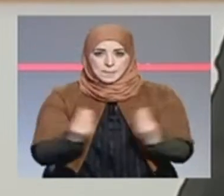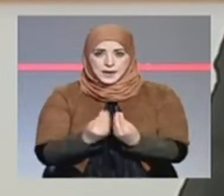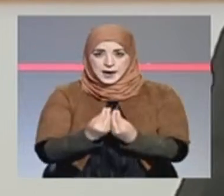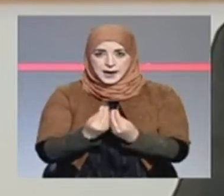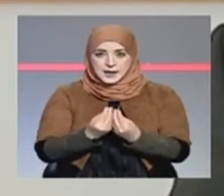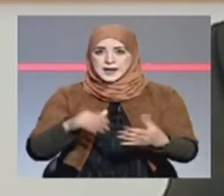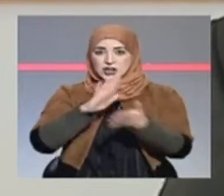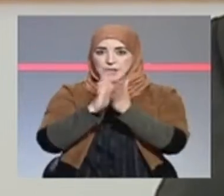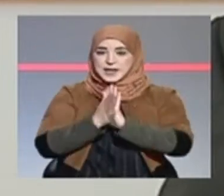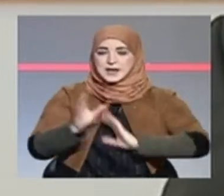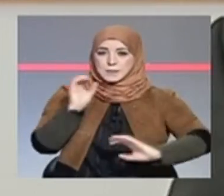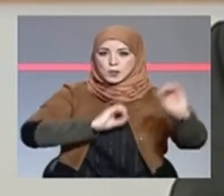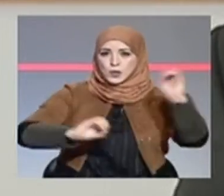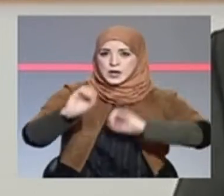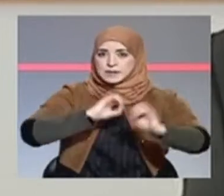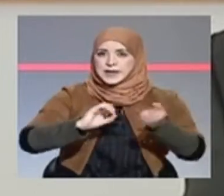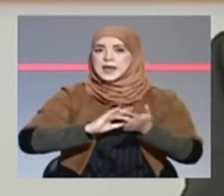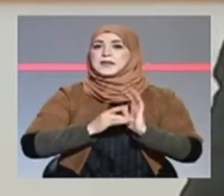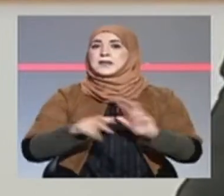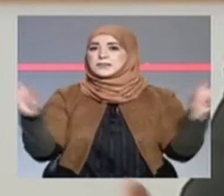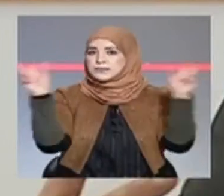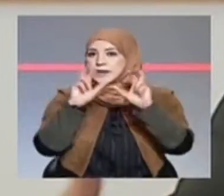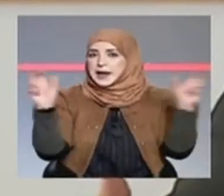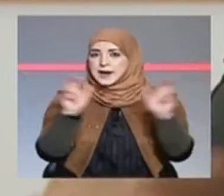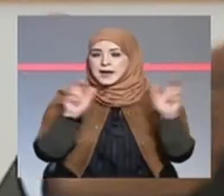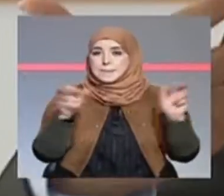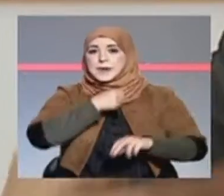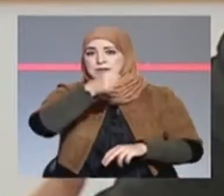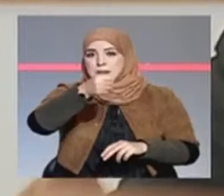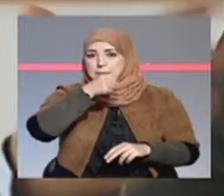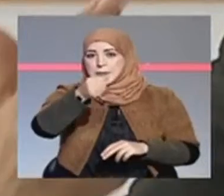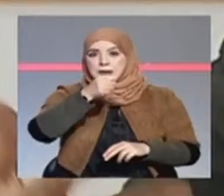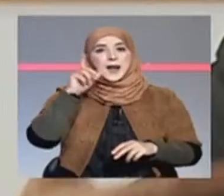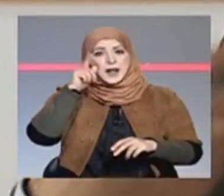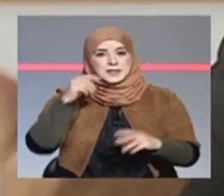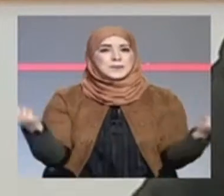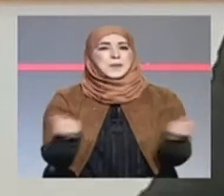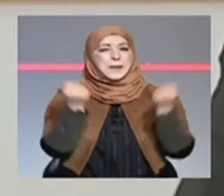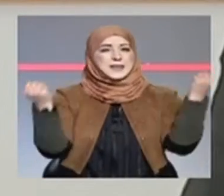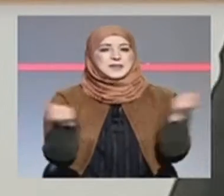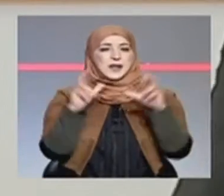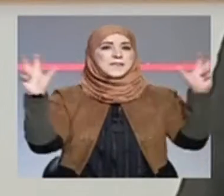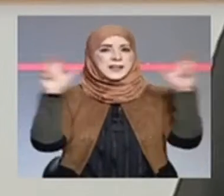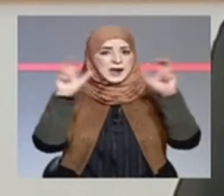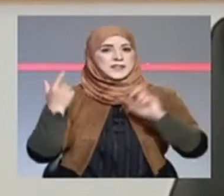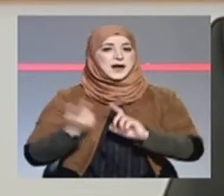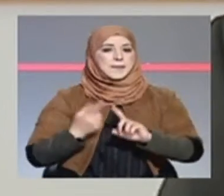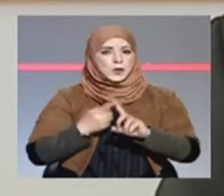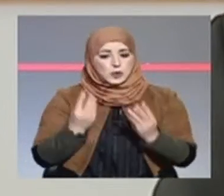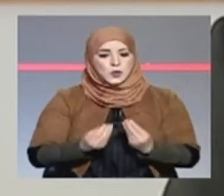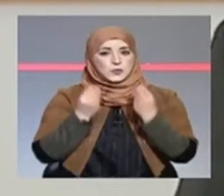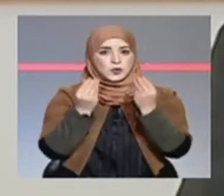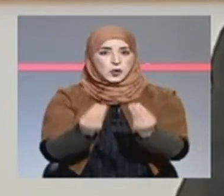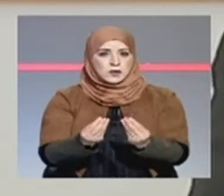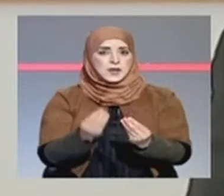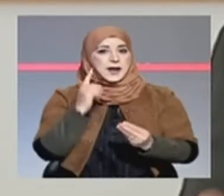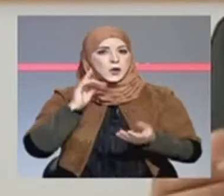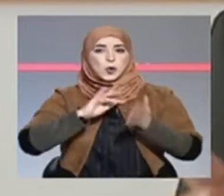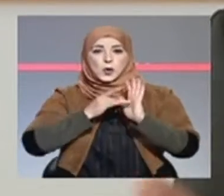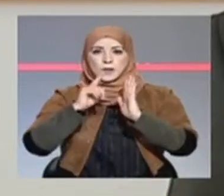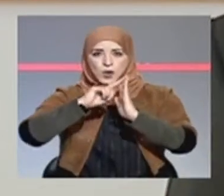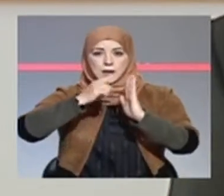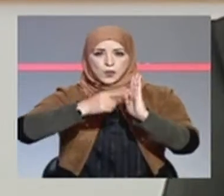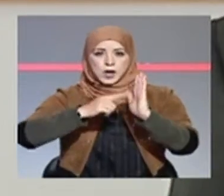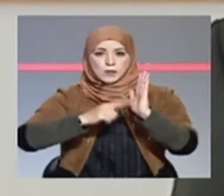مجتمع مدني والاعلام مطالبه انه يكونوا هم ومضات اكثر معنا يشاركنا مطالب عديده اللي هي